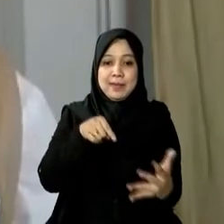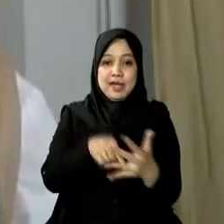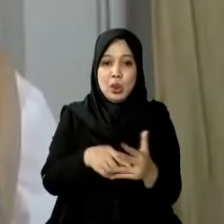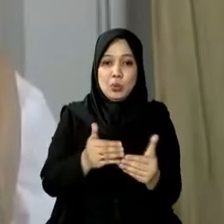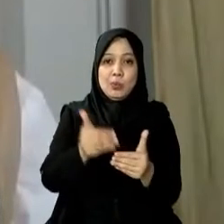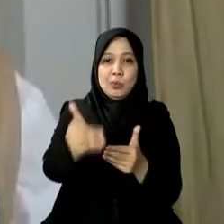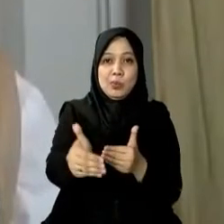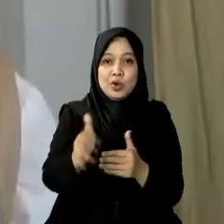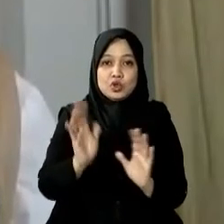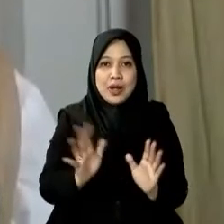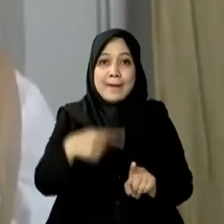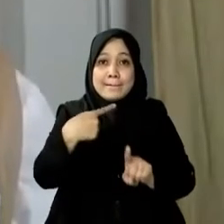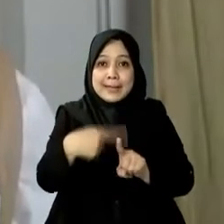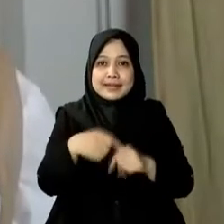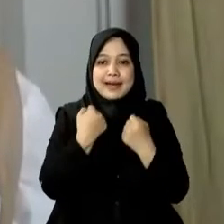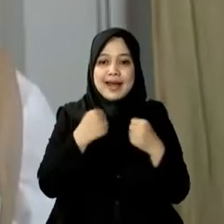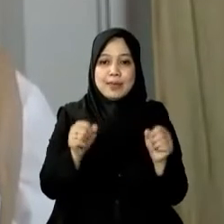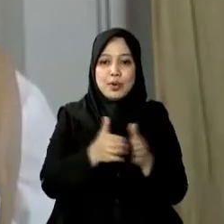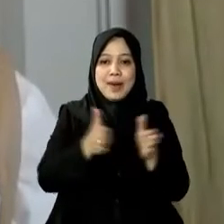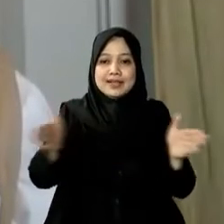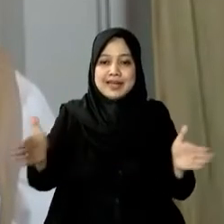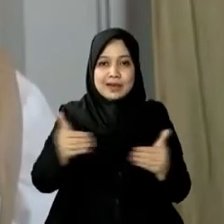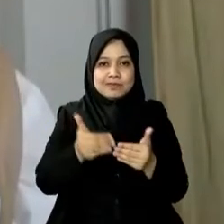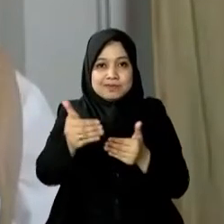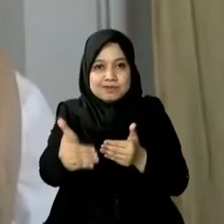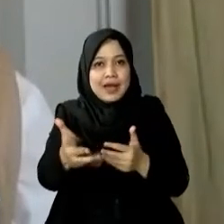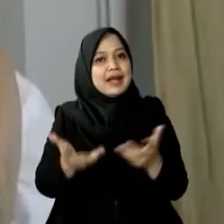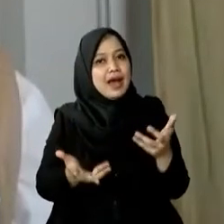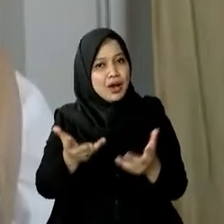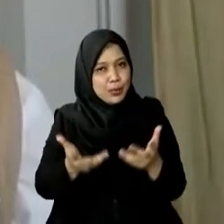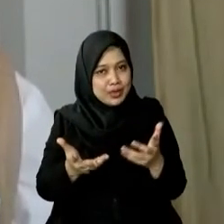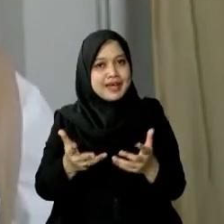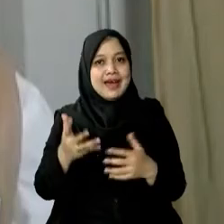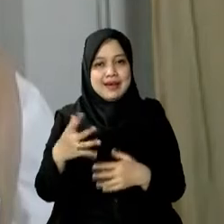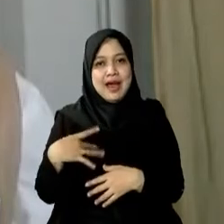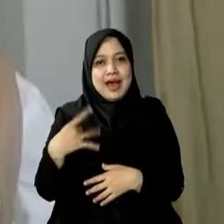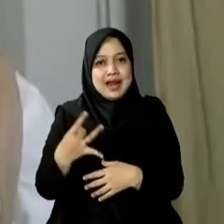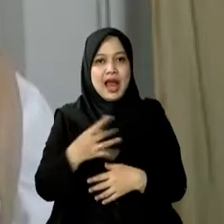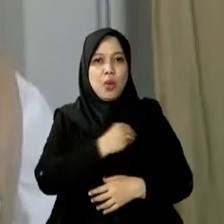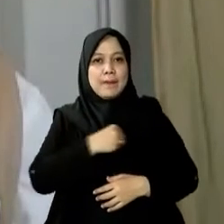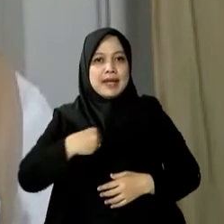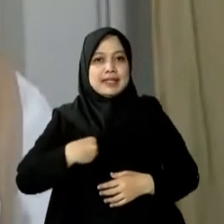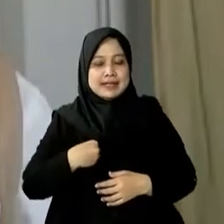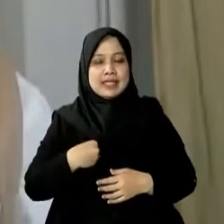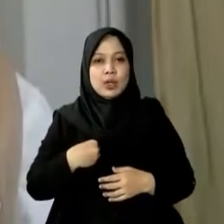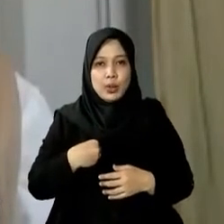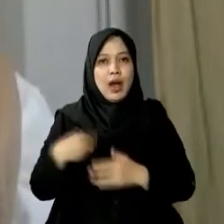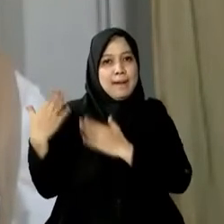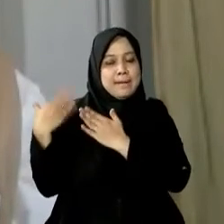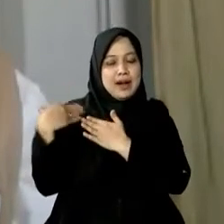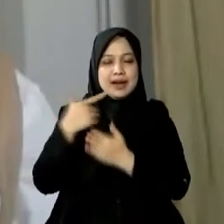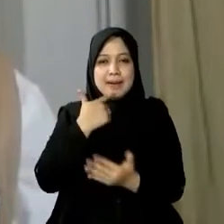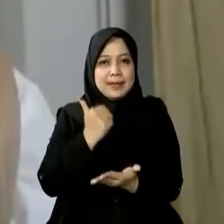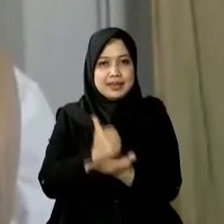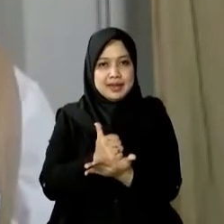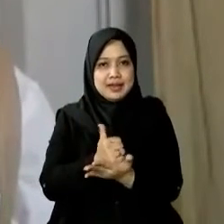dan juga libur panjang kelihatannya peran relawan terutama rawan medis semakin sangat penting